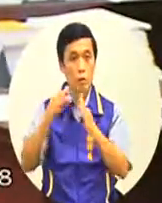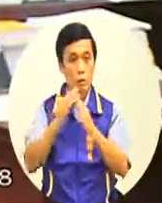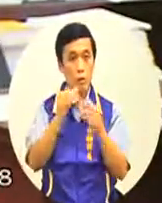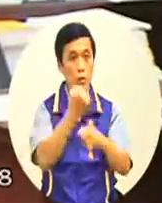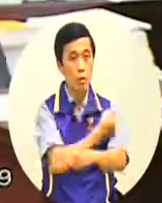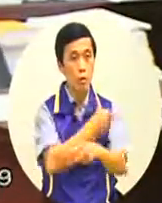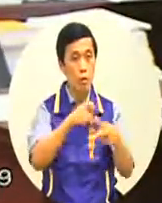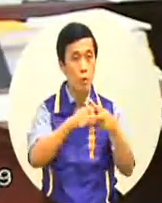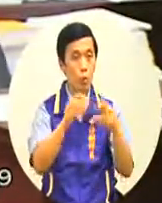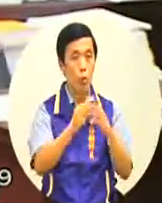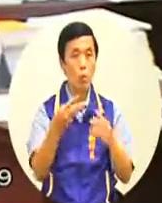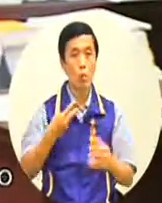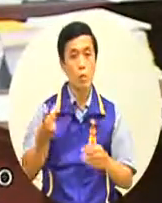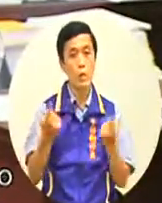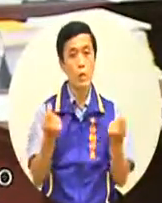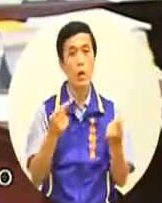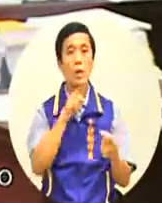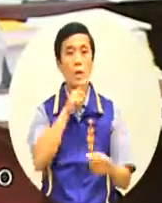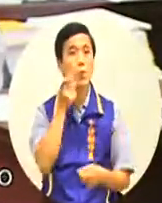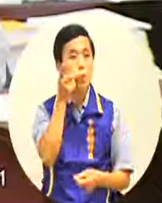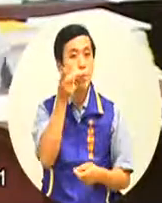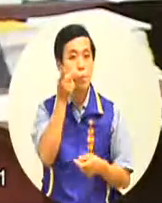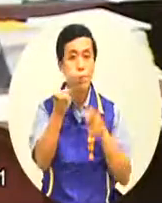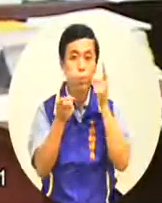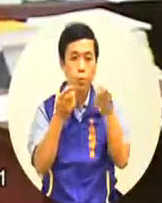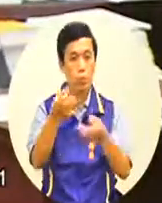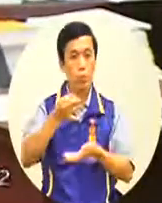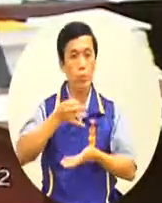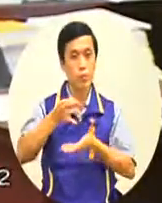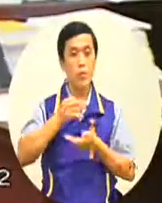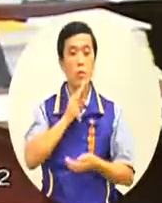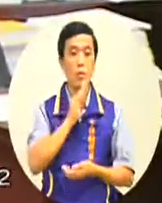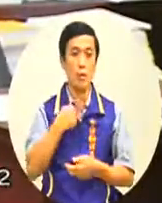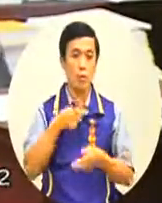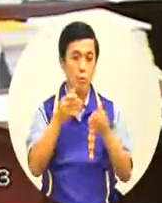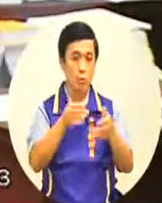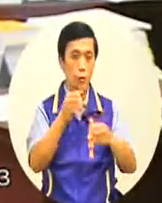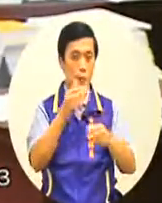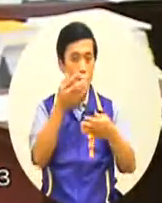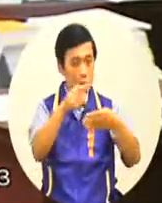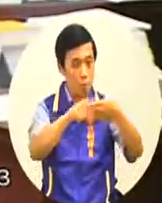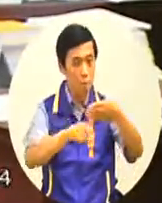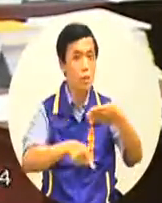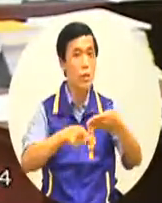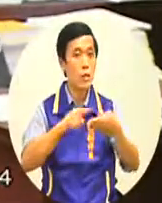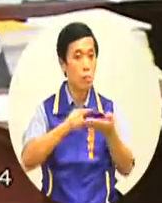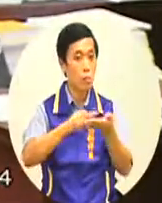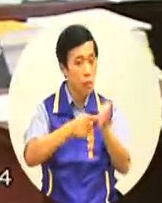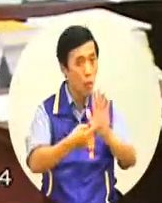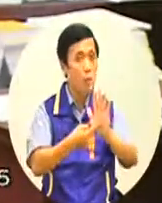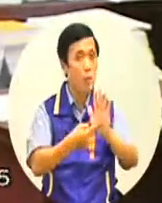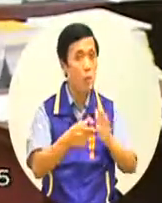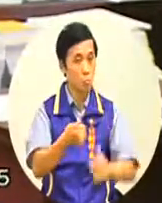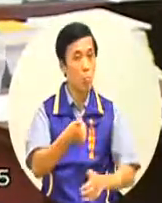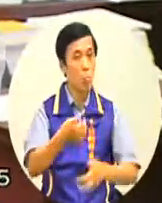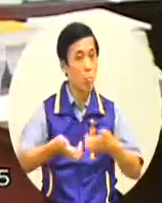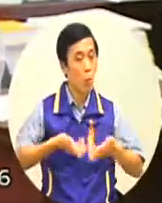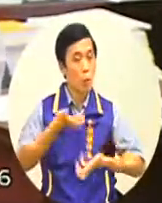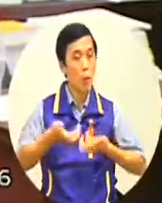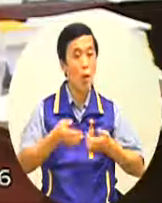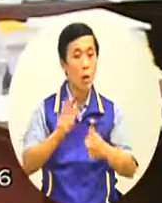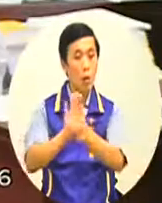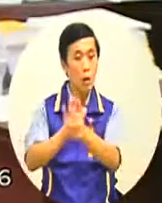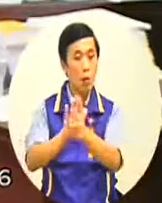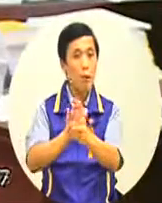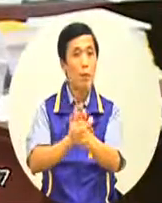是在领薪水做善事啊，所以怎么样把我们做的事情做得更有温度，让需要帮助的人能够得到适切的帮助。像